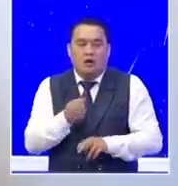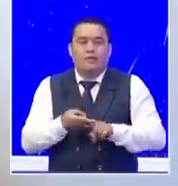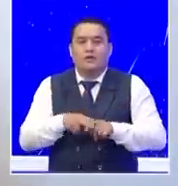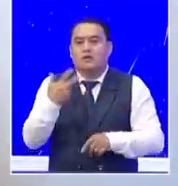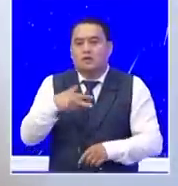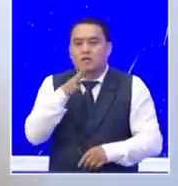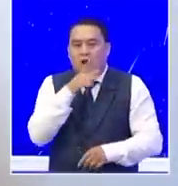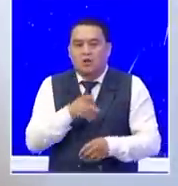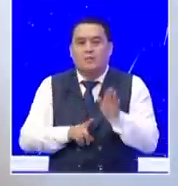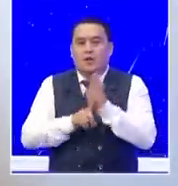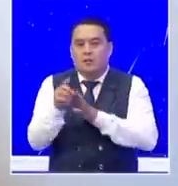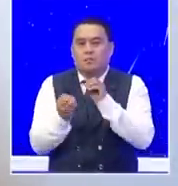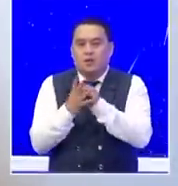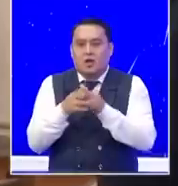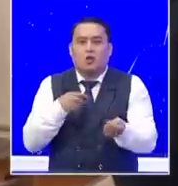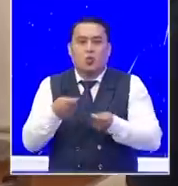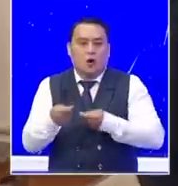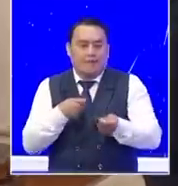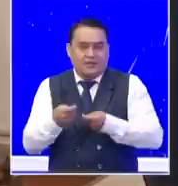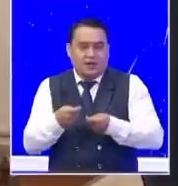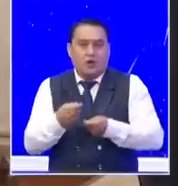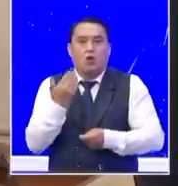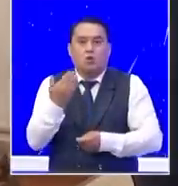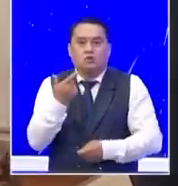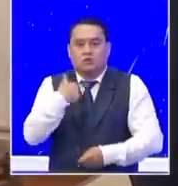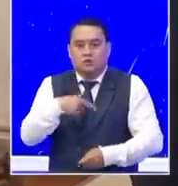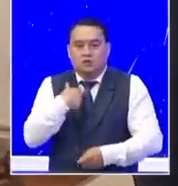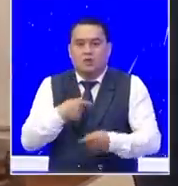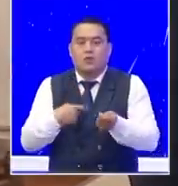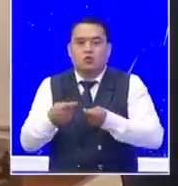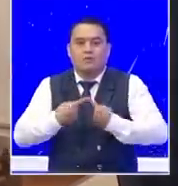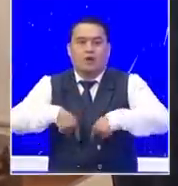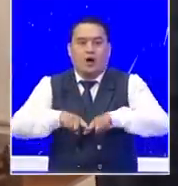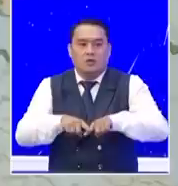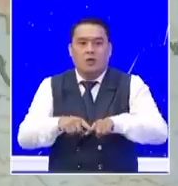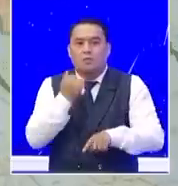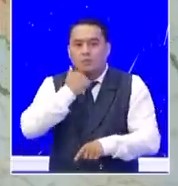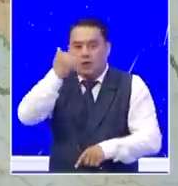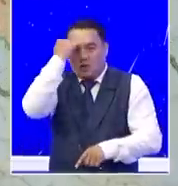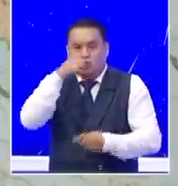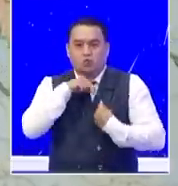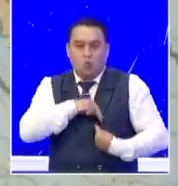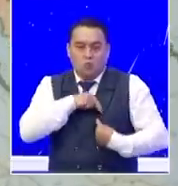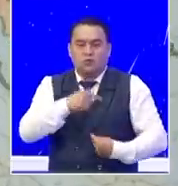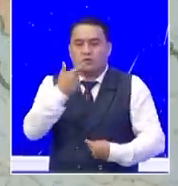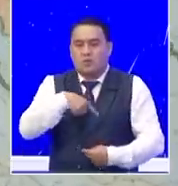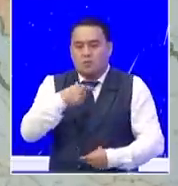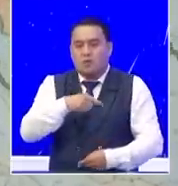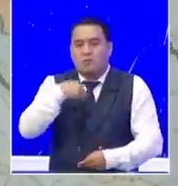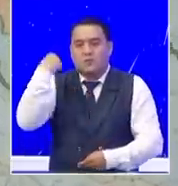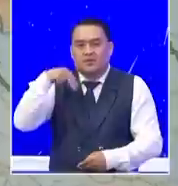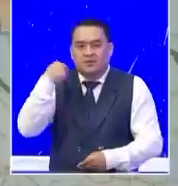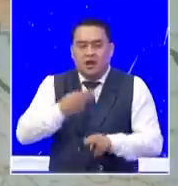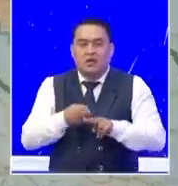труд поработал под началом 15 руководителей. Теперь он сам возглавляет целый отдел. Получить благодарность за труд от самого президента страны